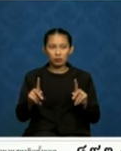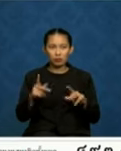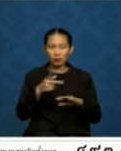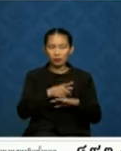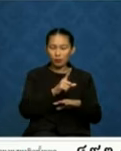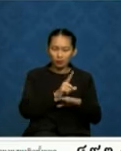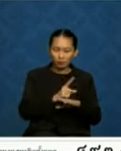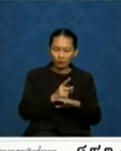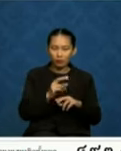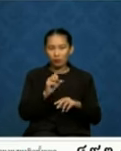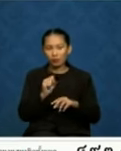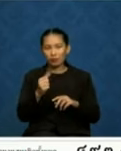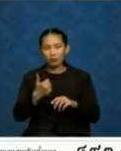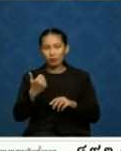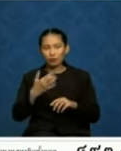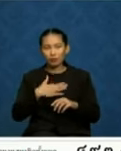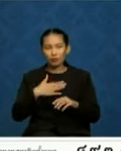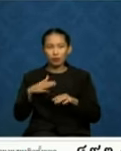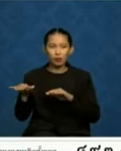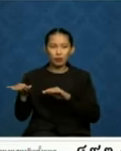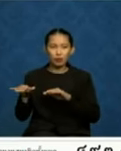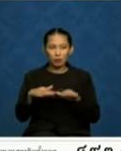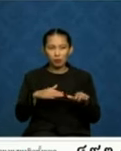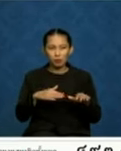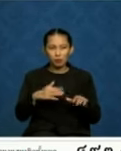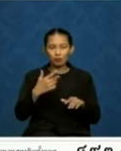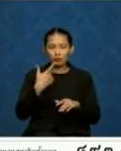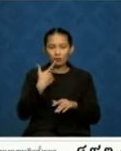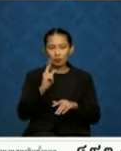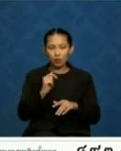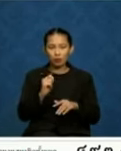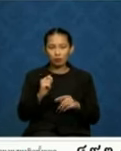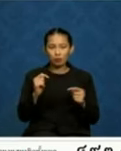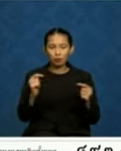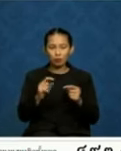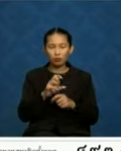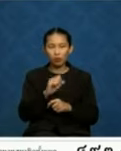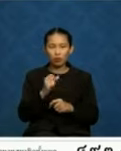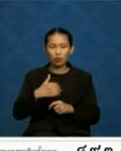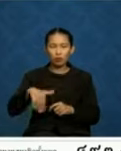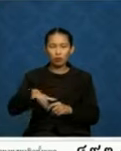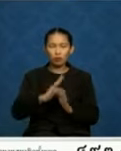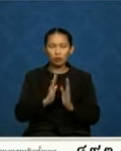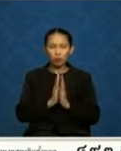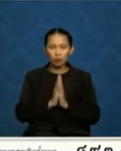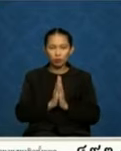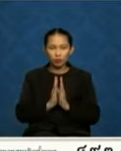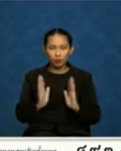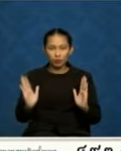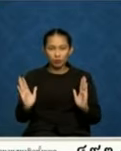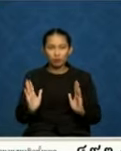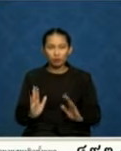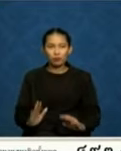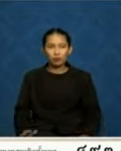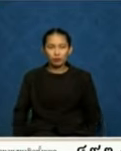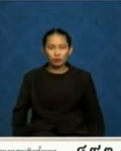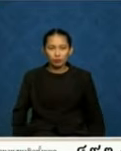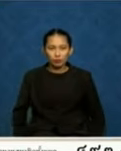านรัฐพงศ์นะครับก็ยินดีที่จะให้ความกระจ่างกับเพื่อนสมาชิกทุกท่านครับขอบพระคุณครับ